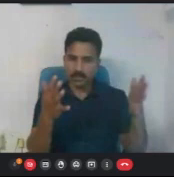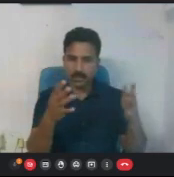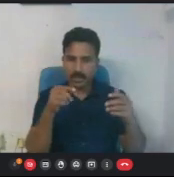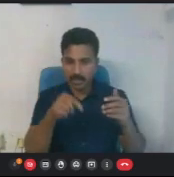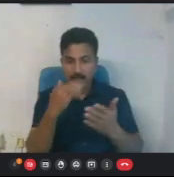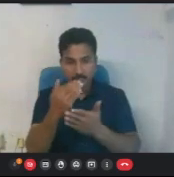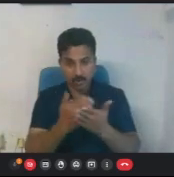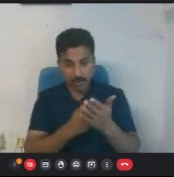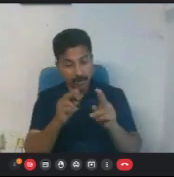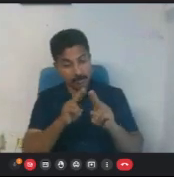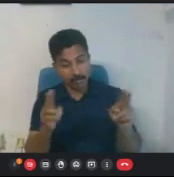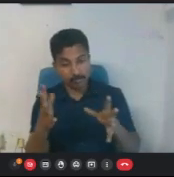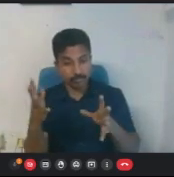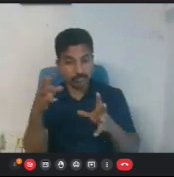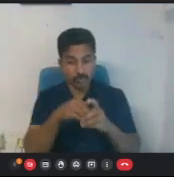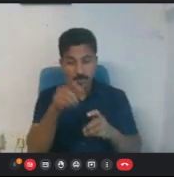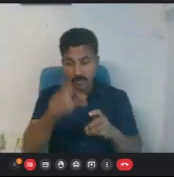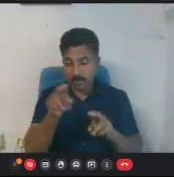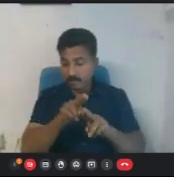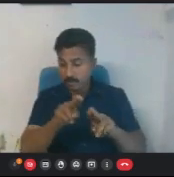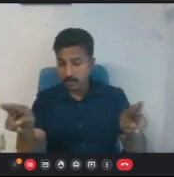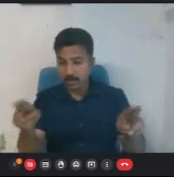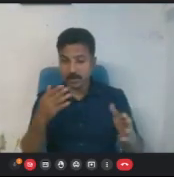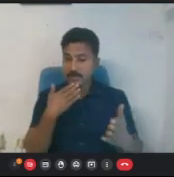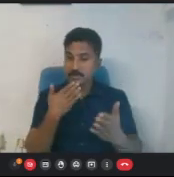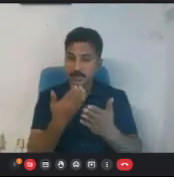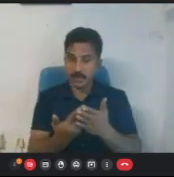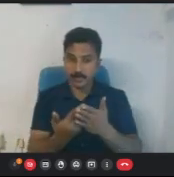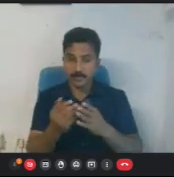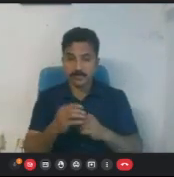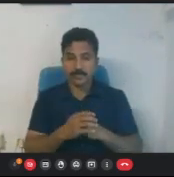ഈ പരിപാടിയിൽ സജീവമായി പങ്കെടുത്ത എല്ലാ പാർട്ടിസിപ്പൻസിനും നന്ദി പറയുന്നു.